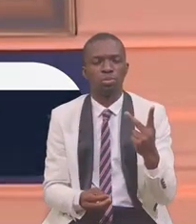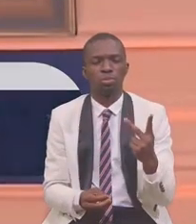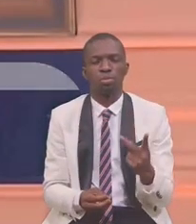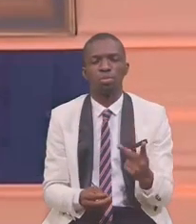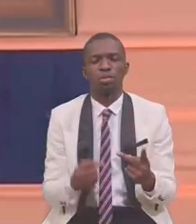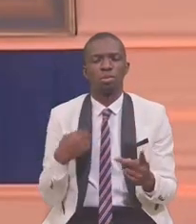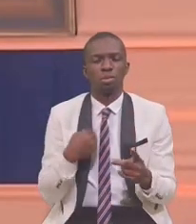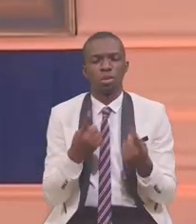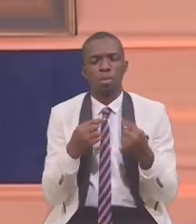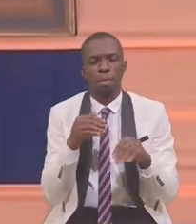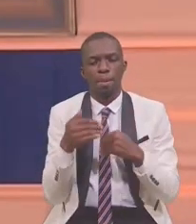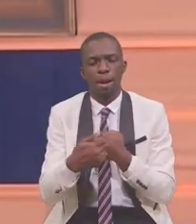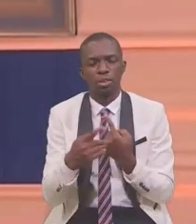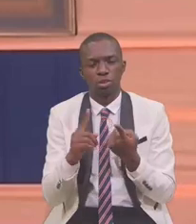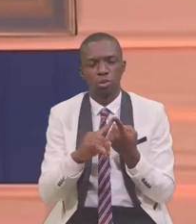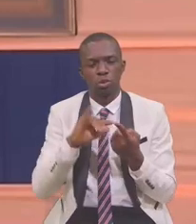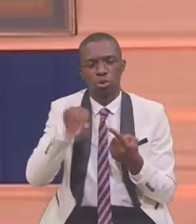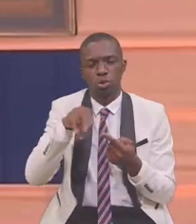17.